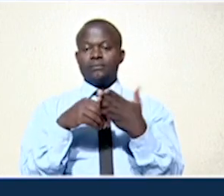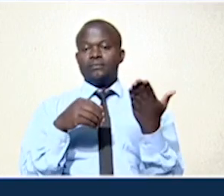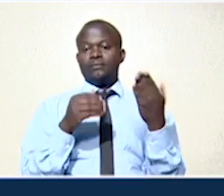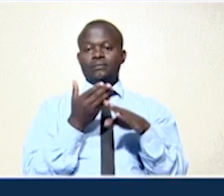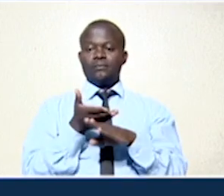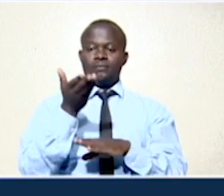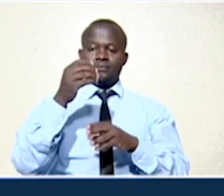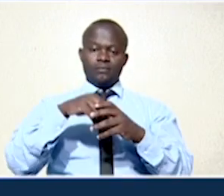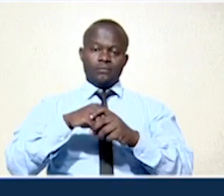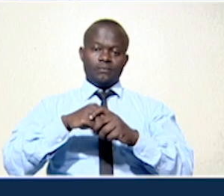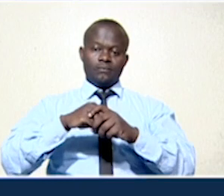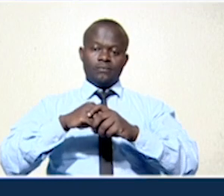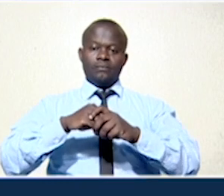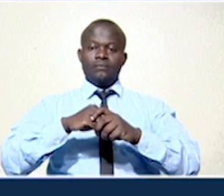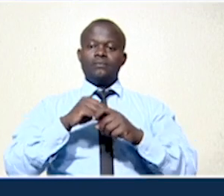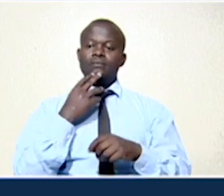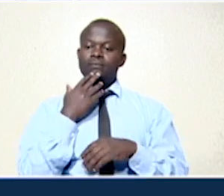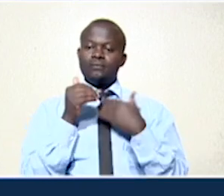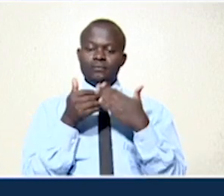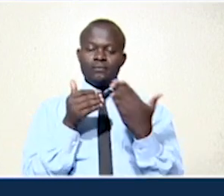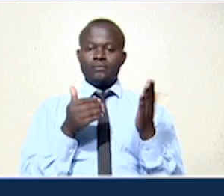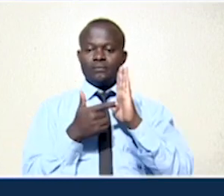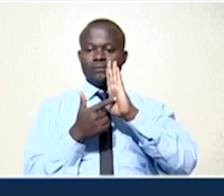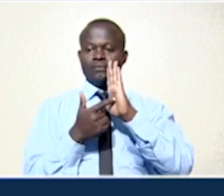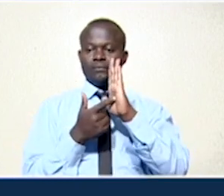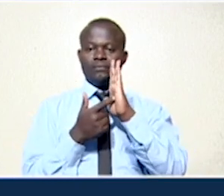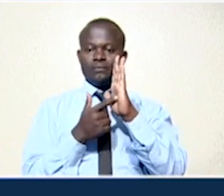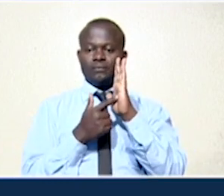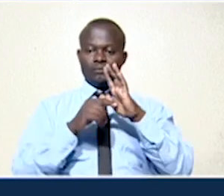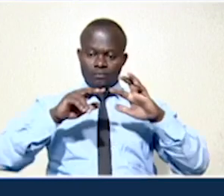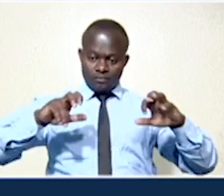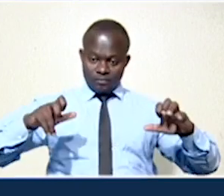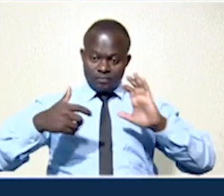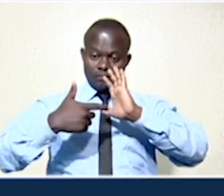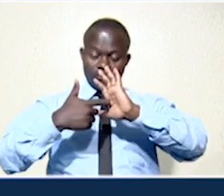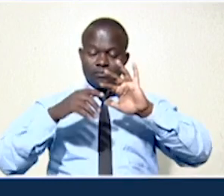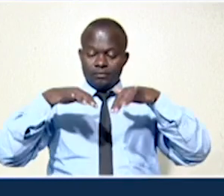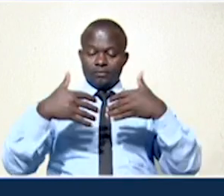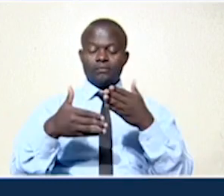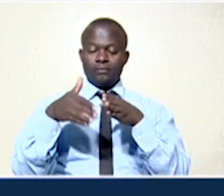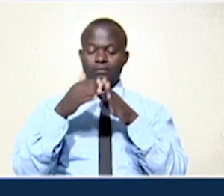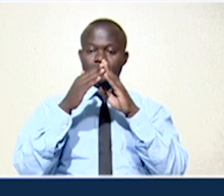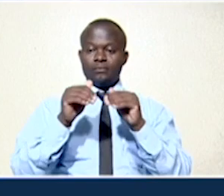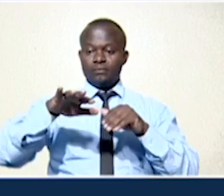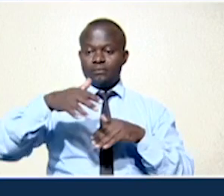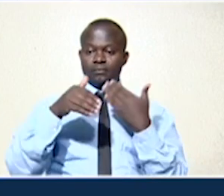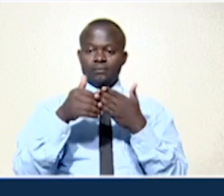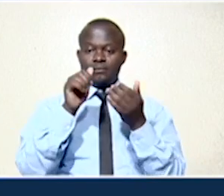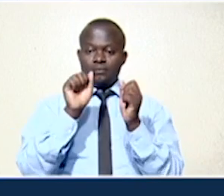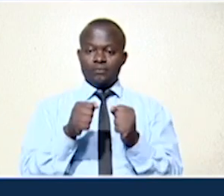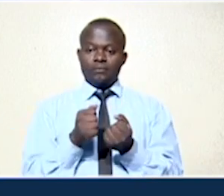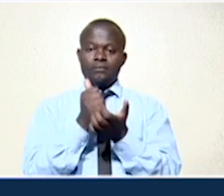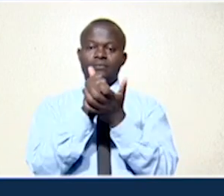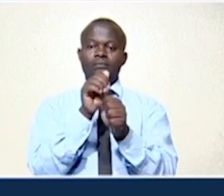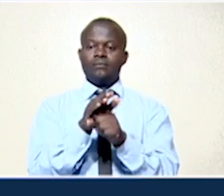hejuru muri iki gihe. Kuri uyu wa kane rero hamuritswe inyigo igaragaza ko ubwubatsi bw'inzu ziciriritse bwaba